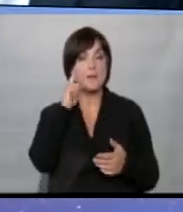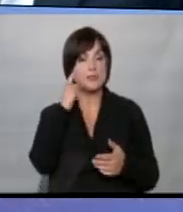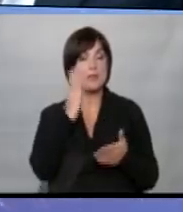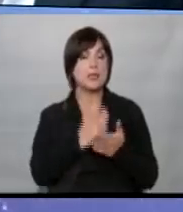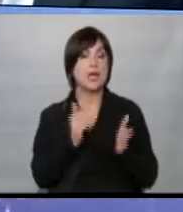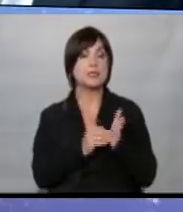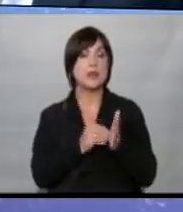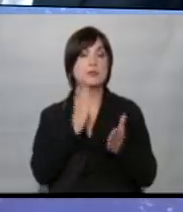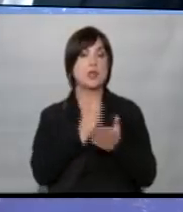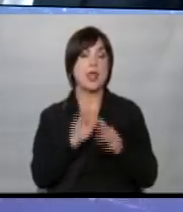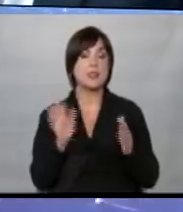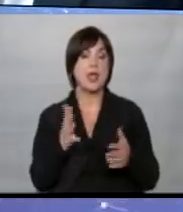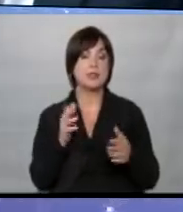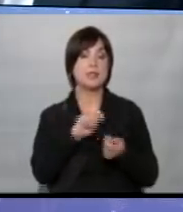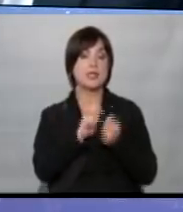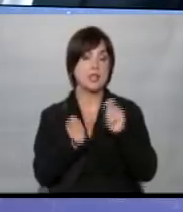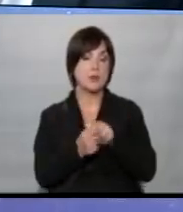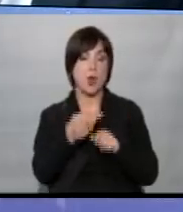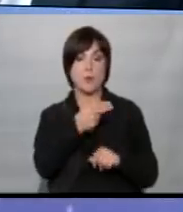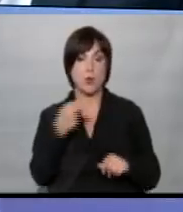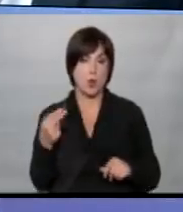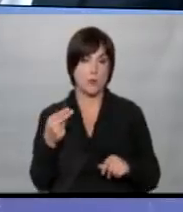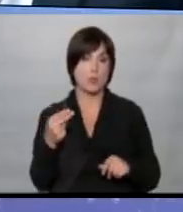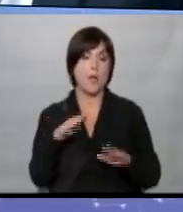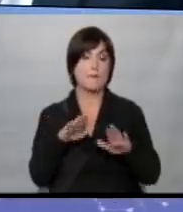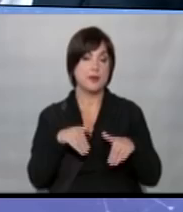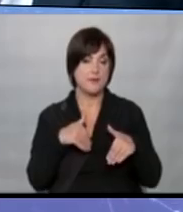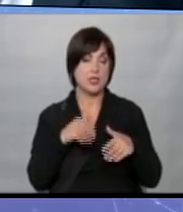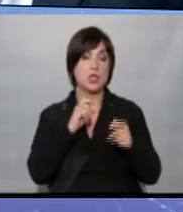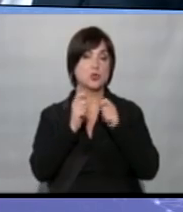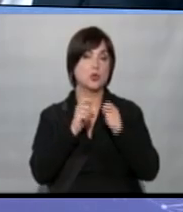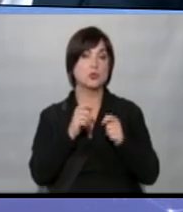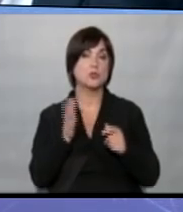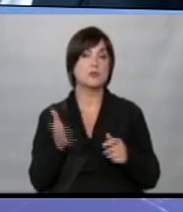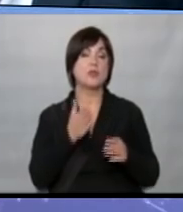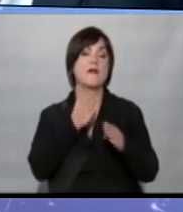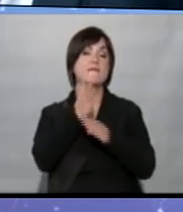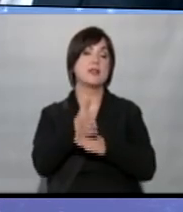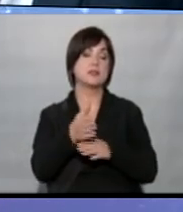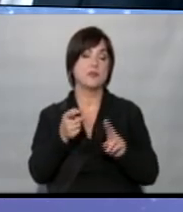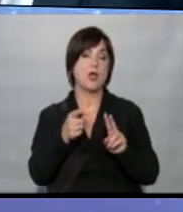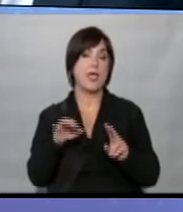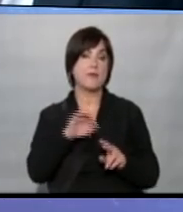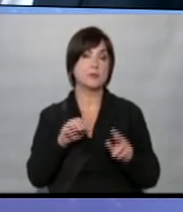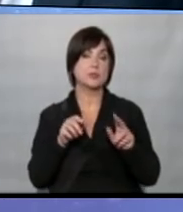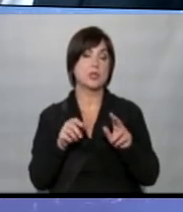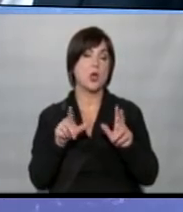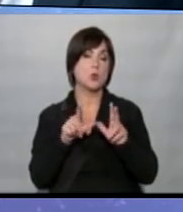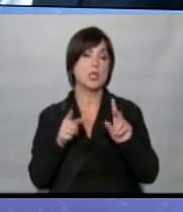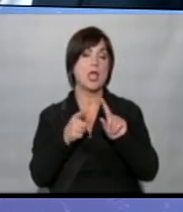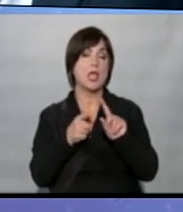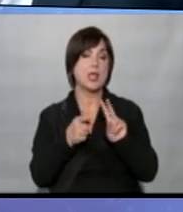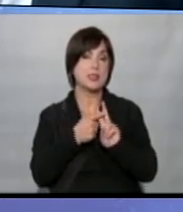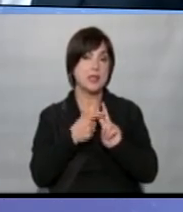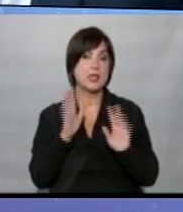дека требаше да биде дали сте за промена на името, т.е. прифаќање на договорот Брест, со поттик за влез во ЕУ и НАТО. Затоа што искрено проблемот е